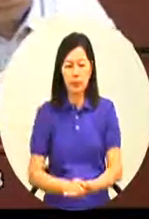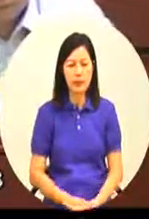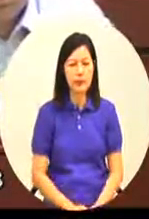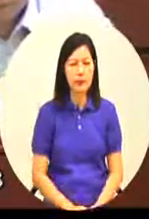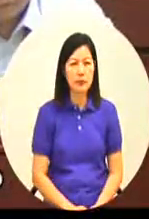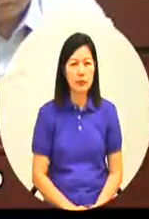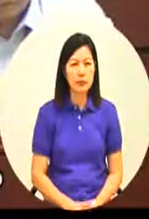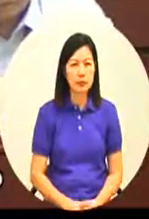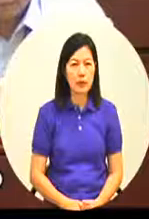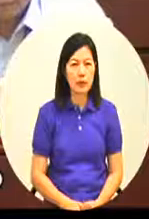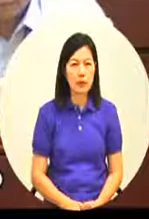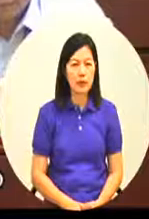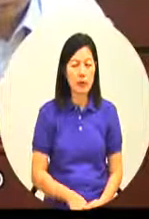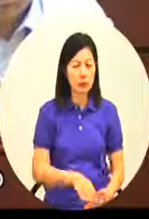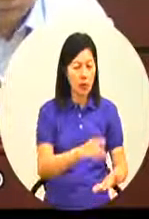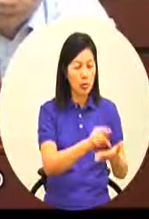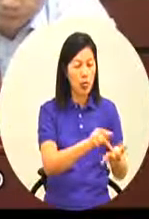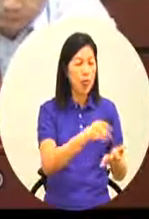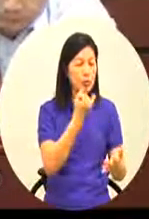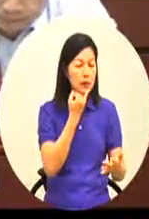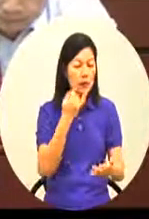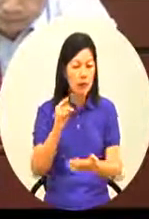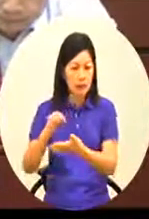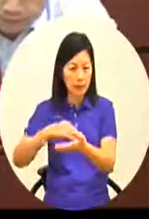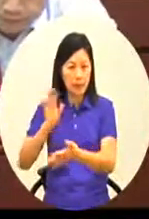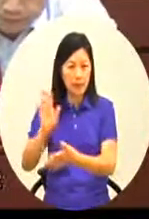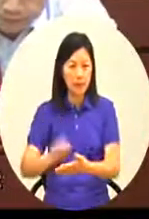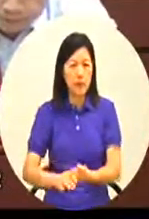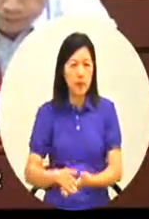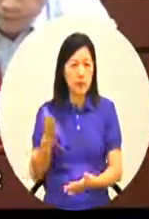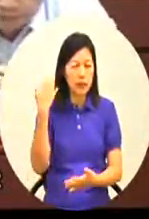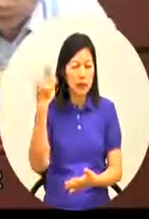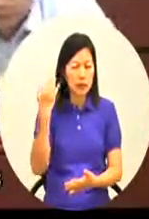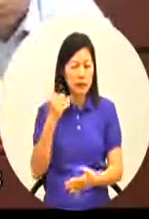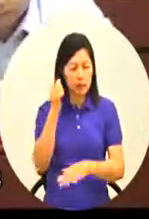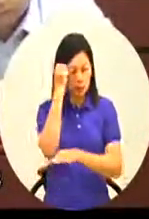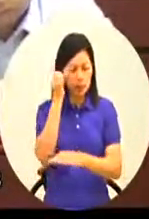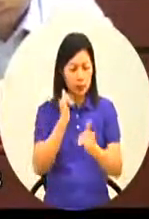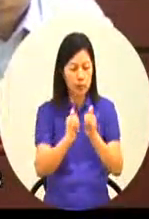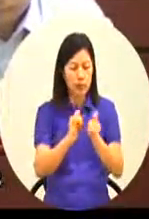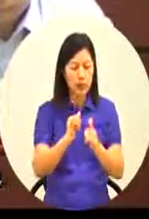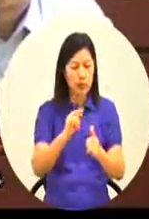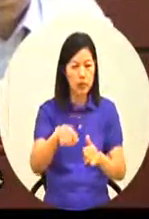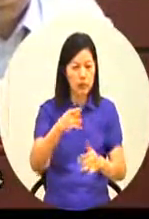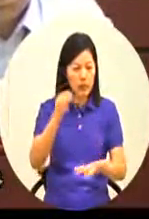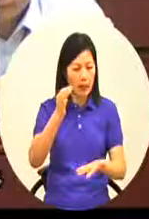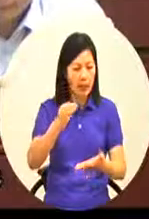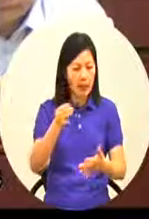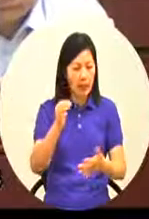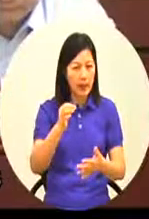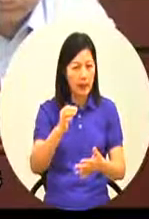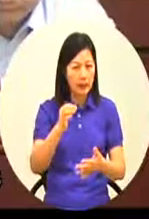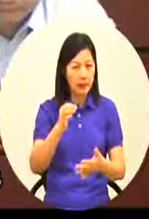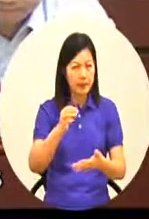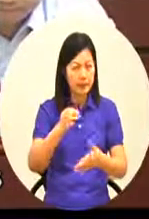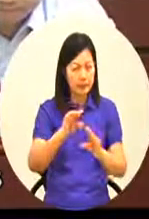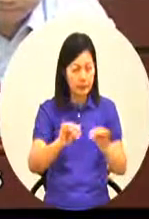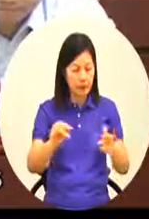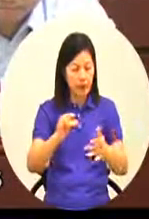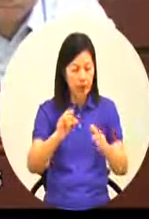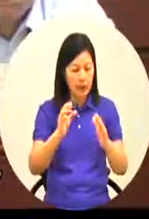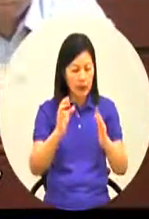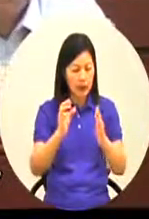些经常的住那些占用的这些居民，他是即使他很便宜的价钱要卖给他，他都